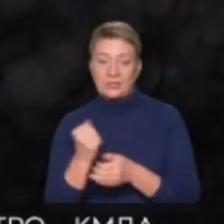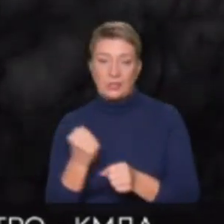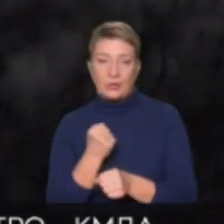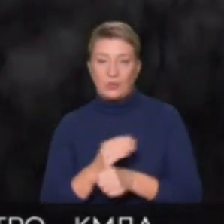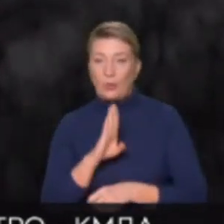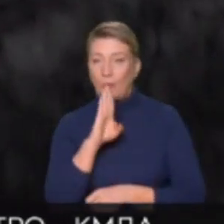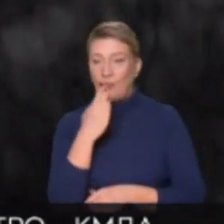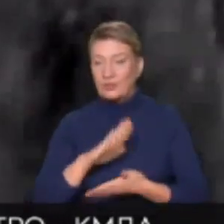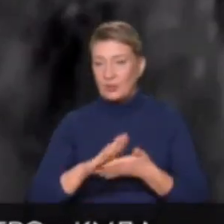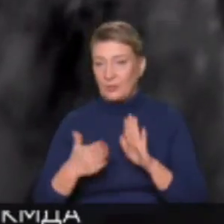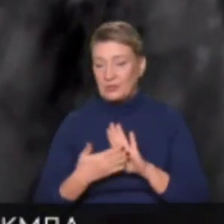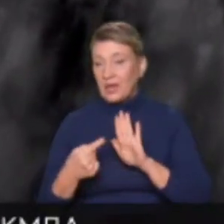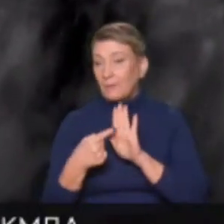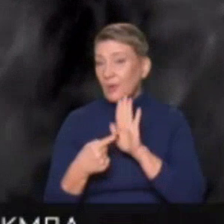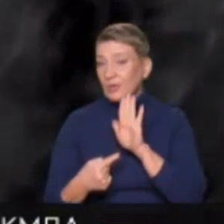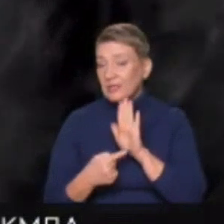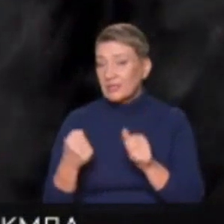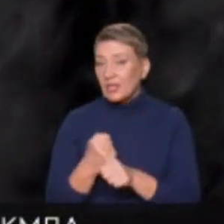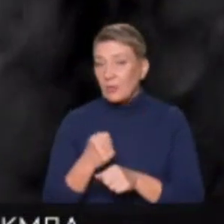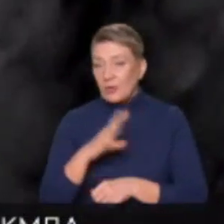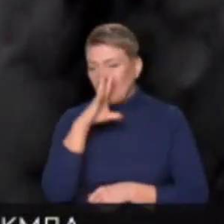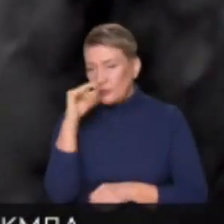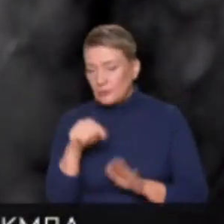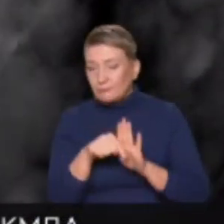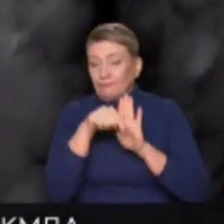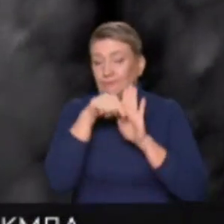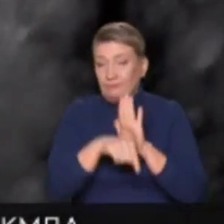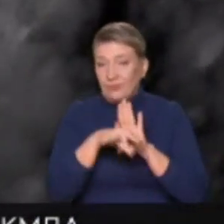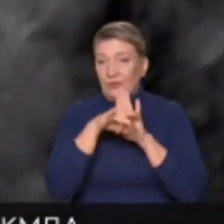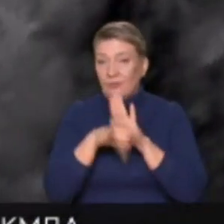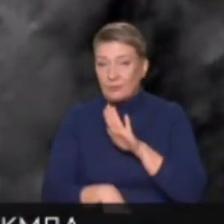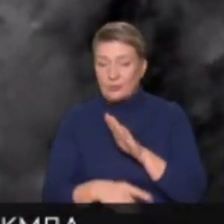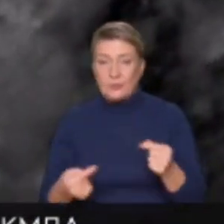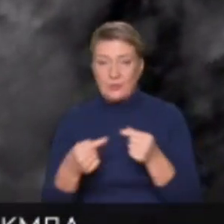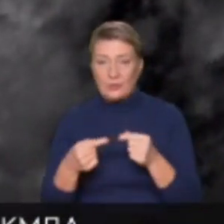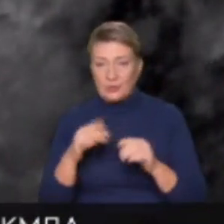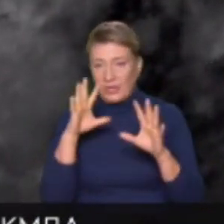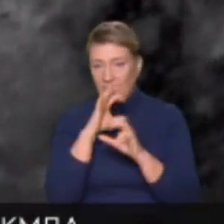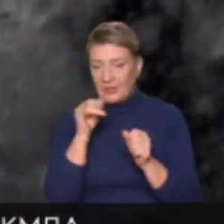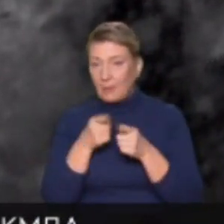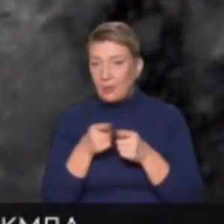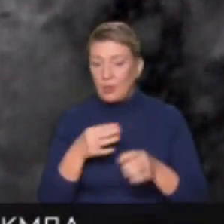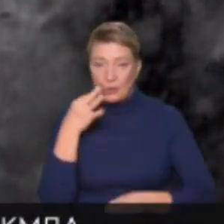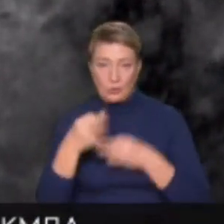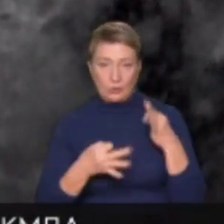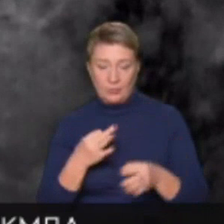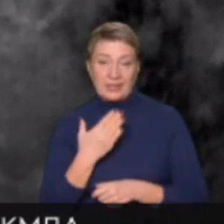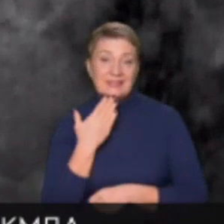Зокрема, поділилися роботою вночі, влучно і точно били по ворогу в темну пору доби. От все це